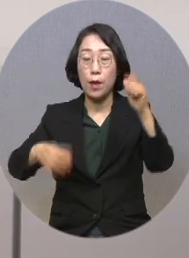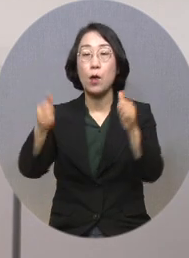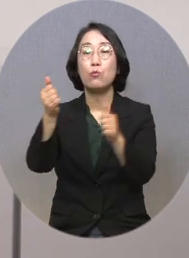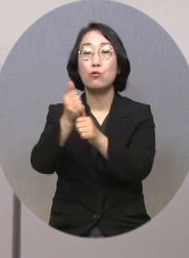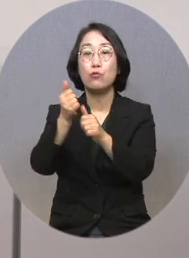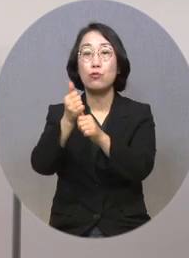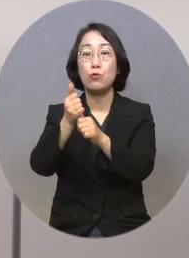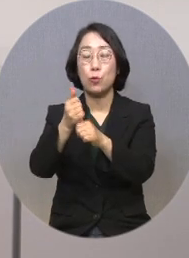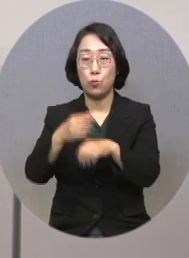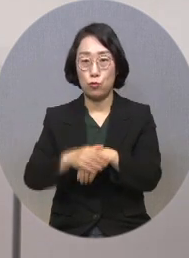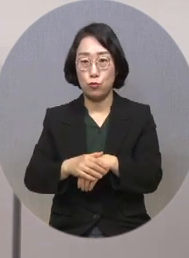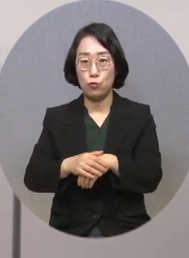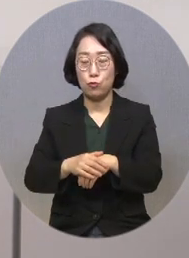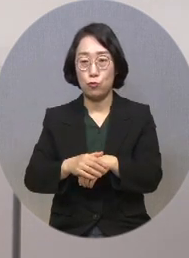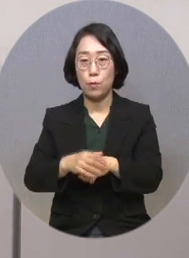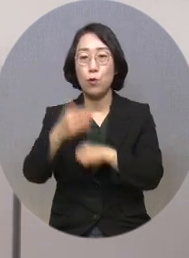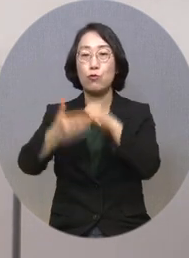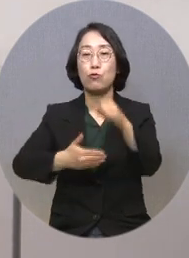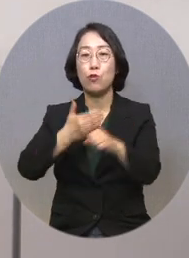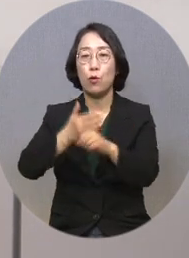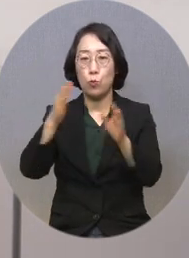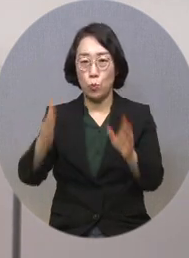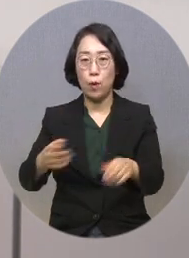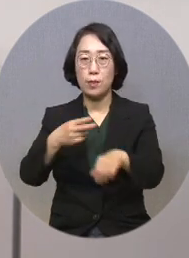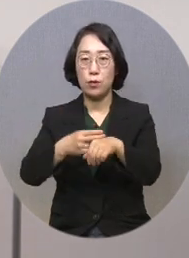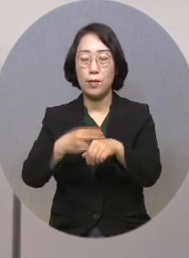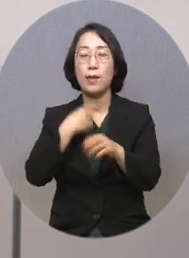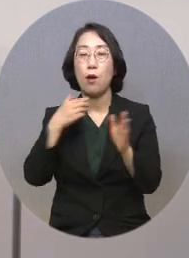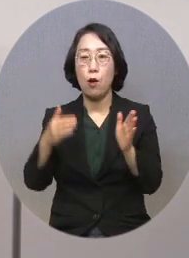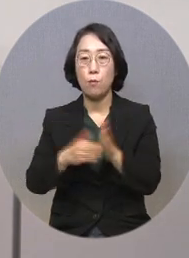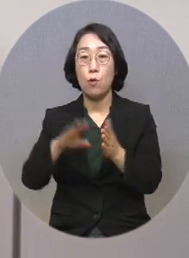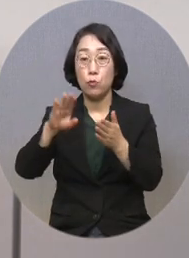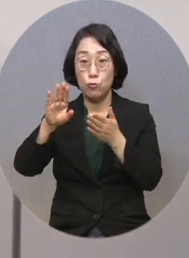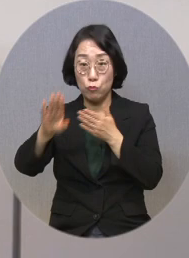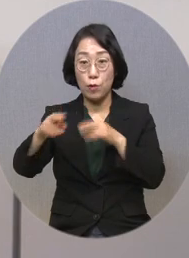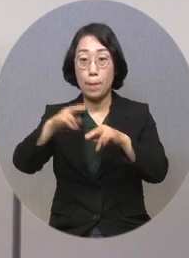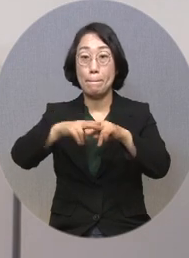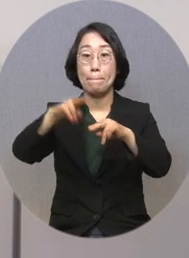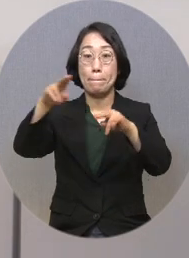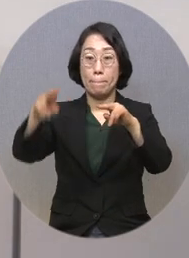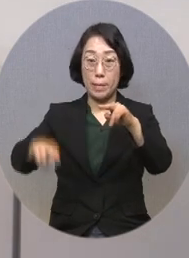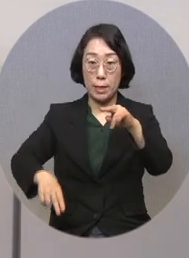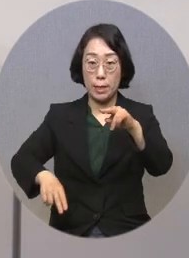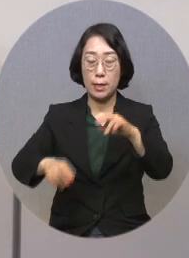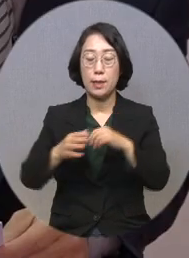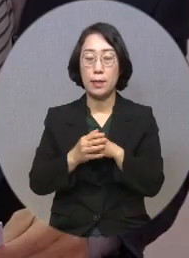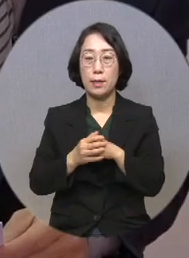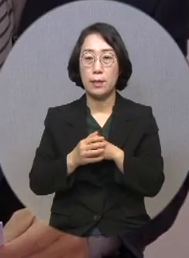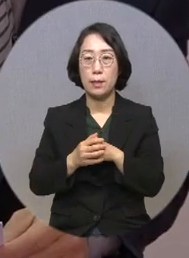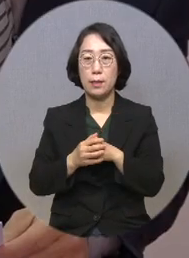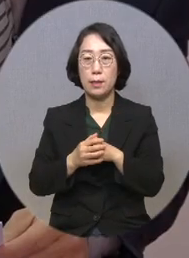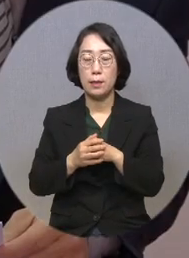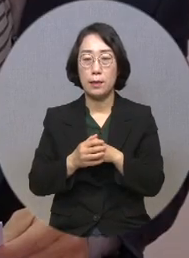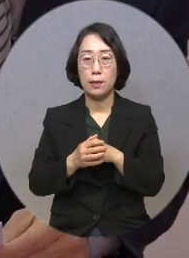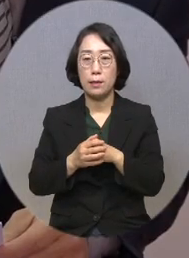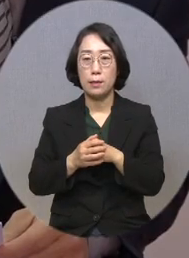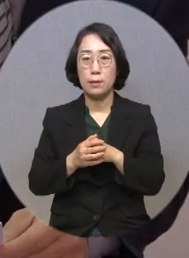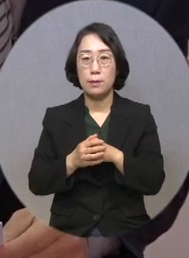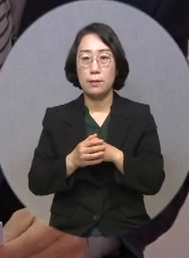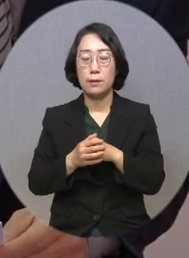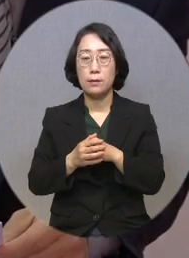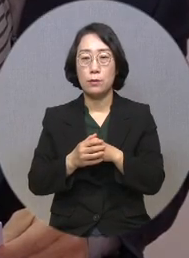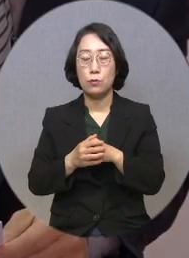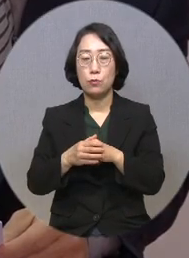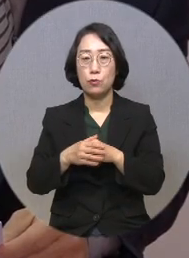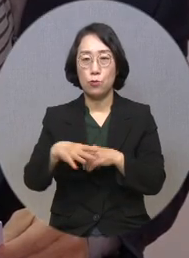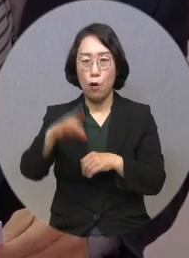9년간 학생들을 가르쳐 왔습니다. 이후 대학 교수를 나와 대학 교수 창업을 하여